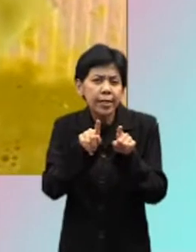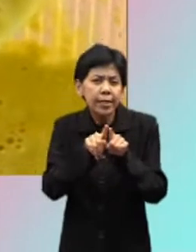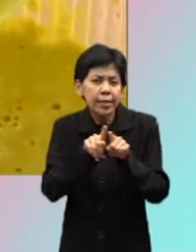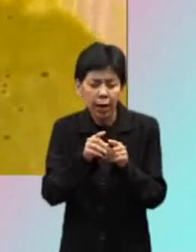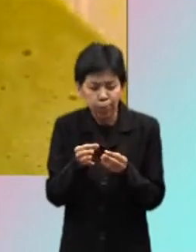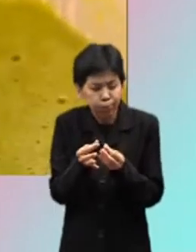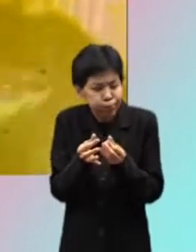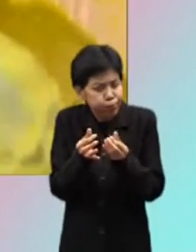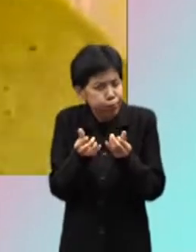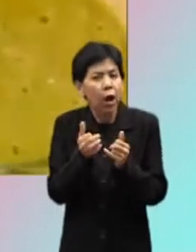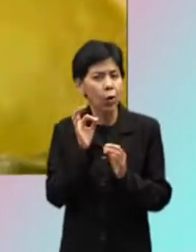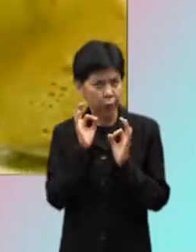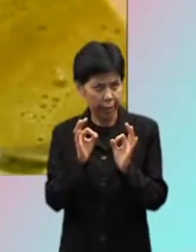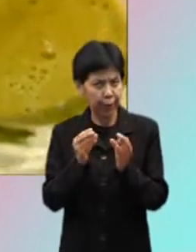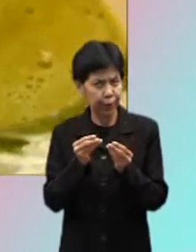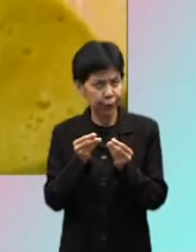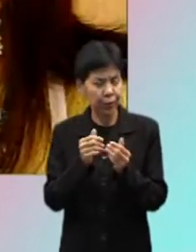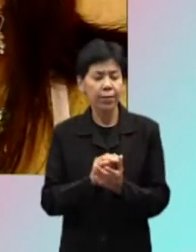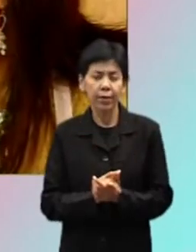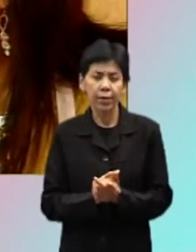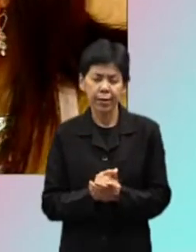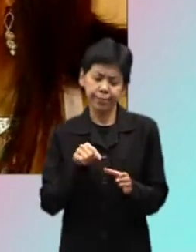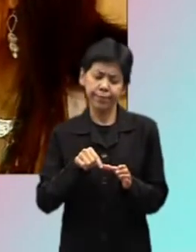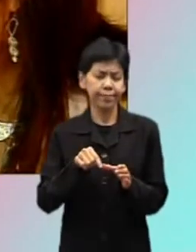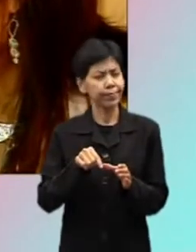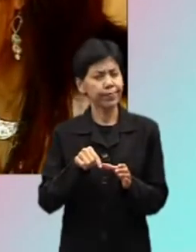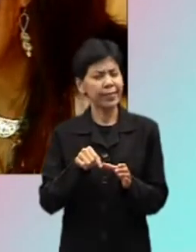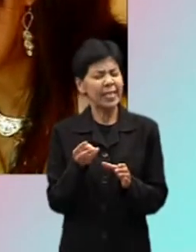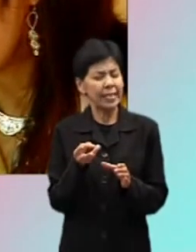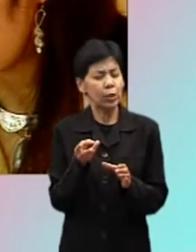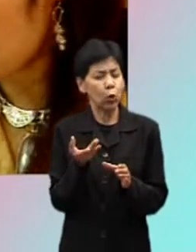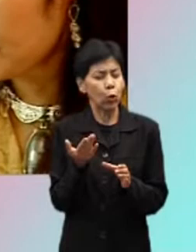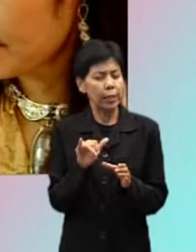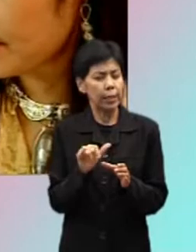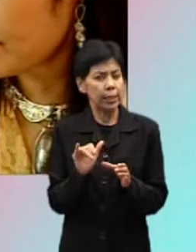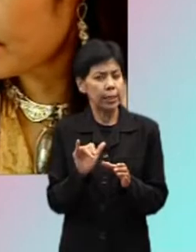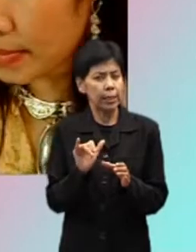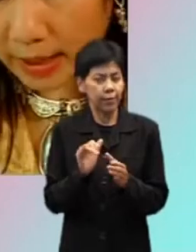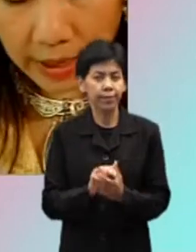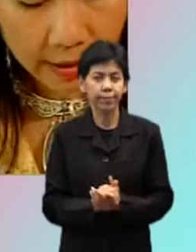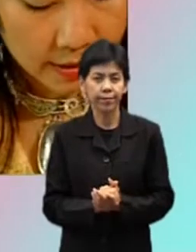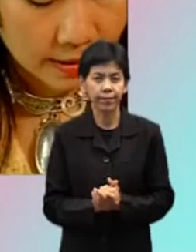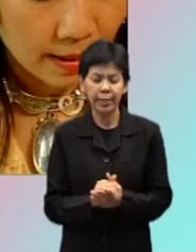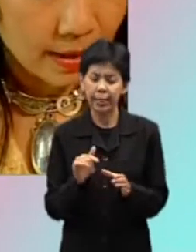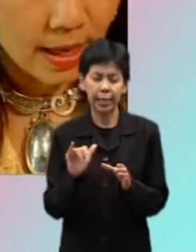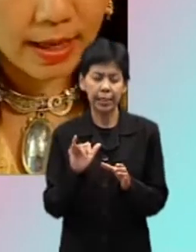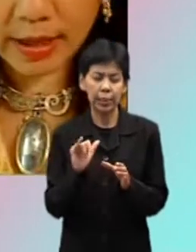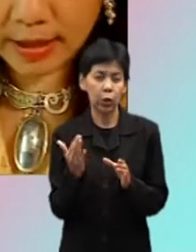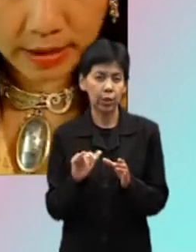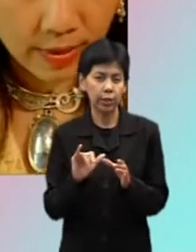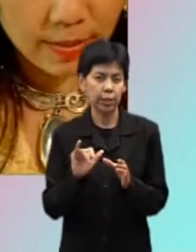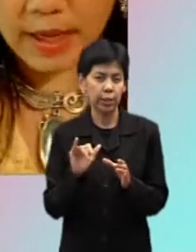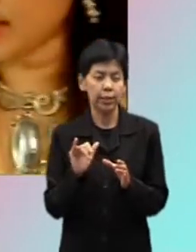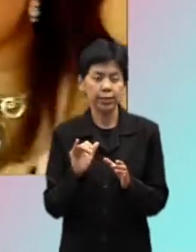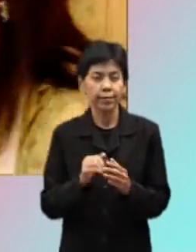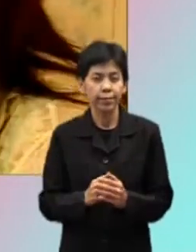เหมือนครีมค่ะจะเป็นลักษณะเหมือนครีมเลยนะคะอันนี้ถือว่าอีกนิดเดียวใช้ได้แล้วค่ะนะคะยังใช้ไม่ได้ยัง